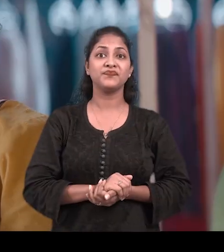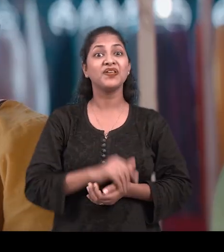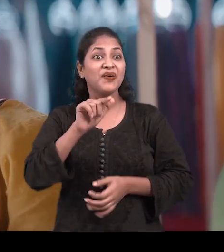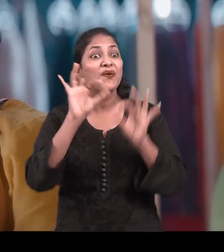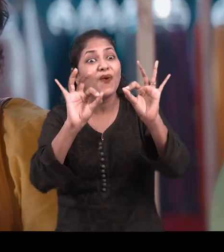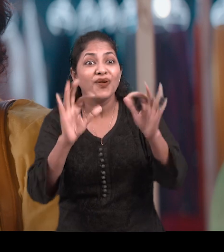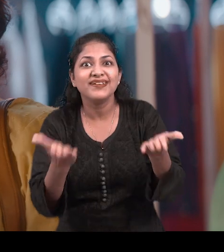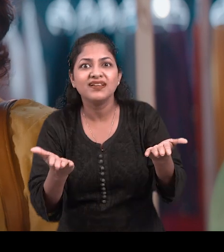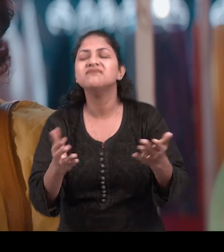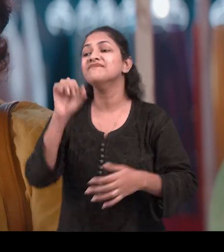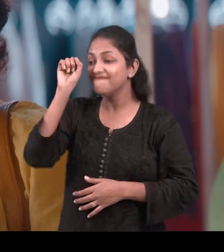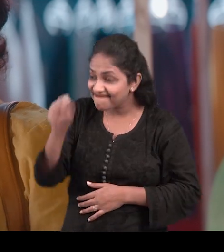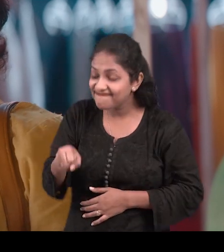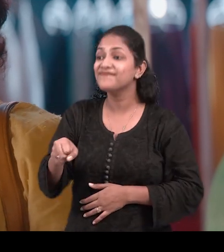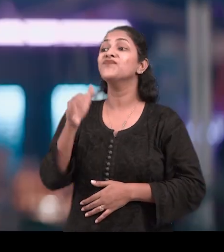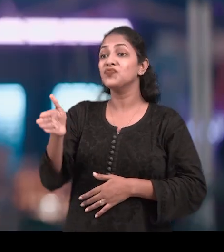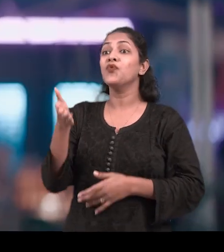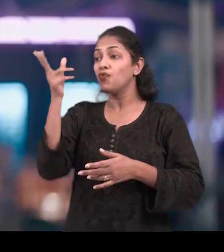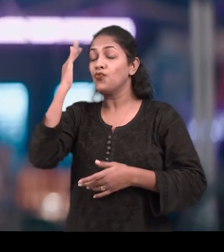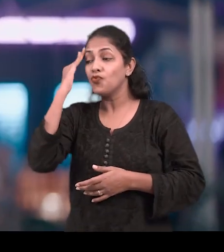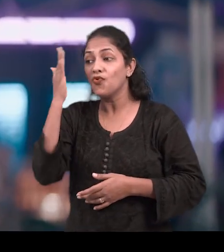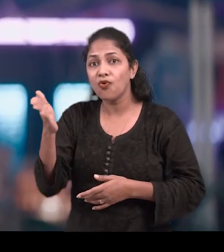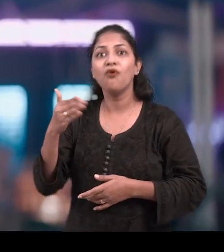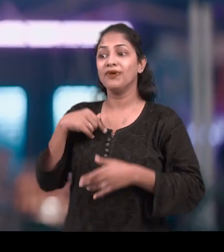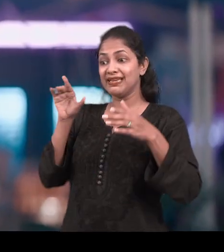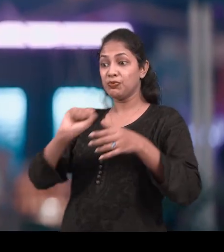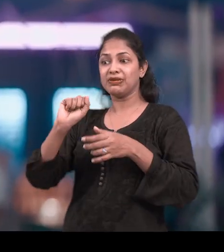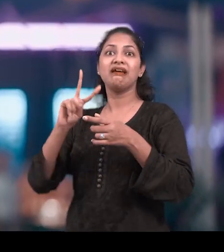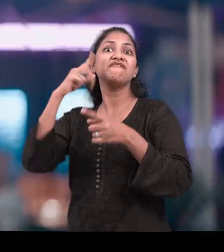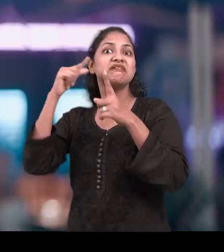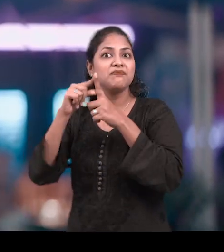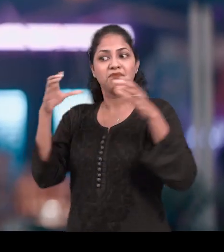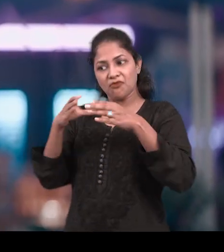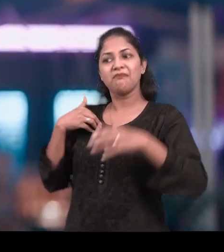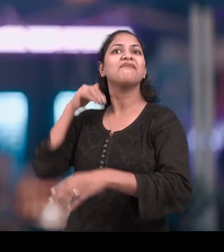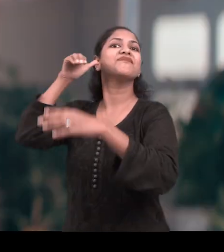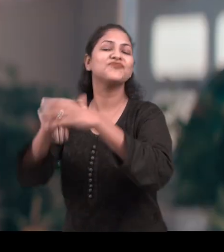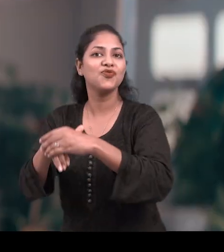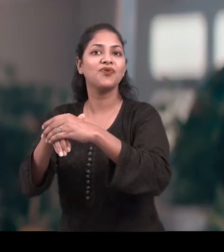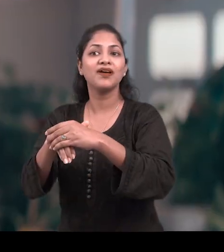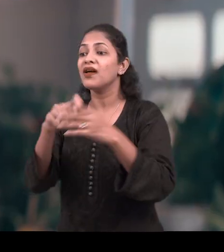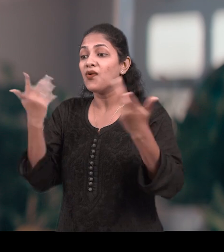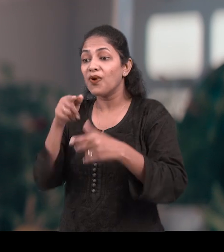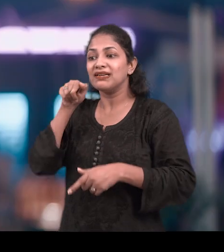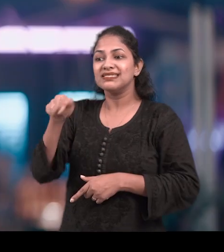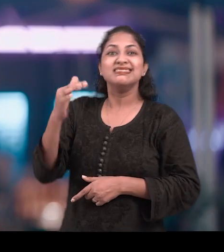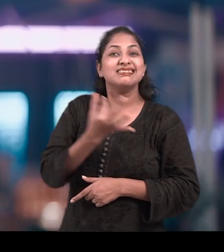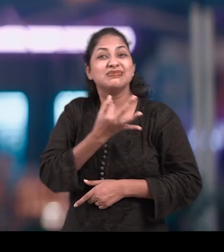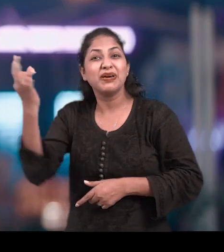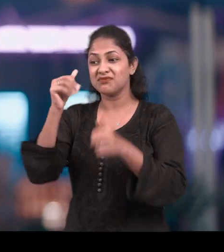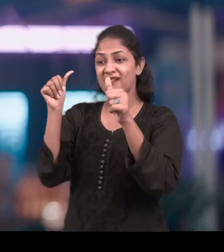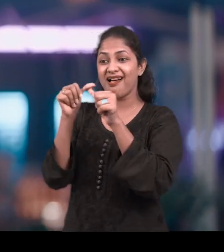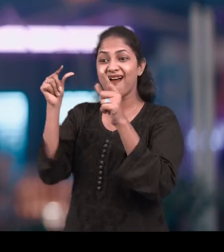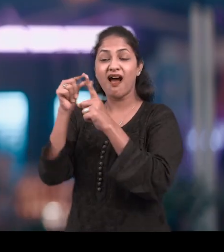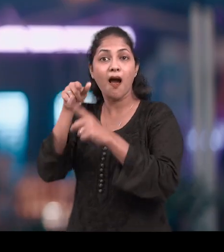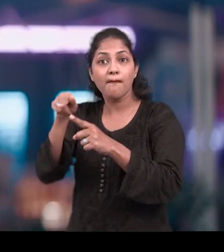છે. આ તો ખૂબ જ સારું છે. હા, એટલું જ નહીં, મેં પણ તેમનું વીઆઈપી ગ્રુપ જોઈન કરી લીધું, જ્યાં મને એક વિશેષ